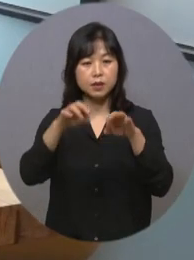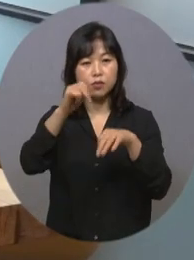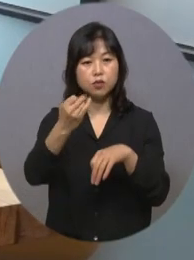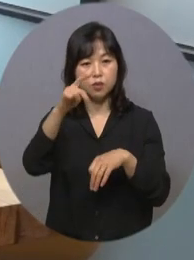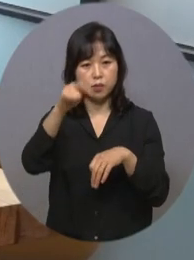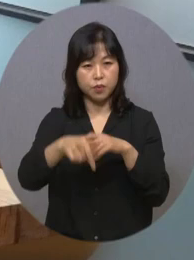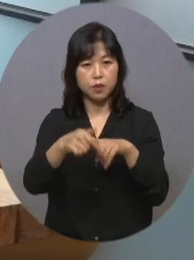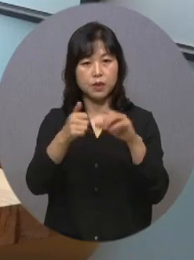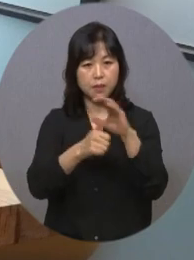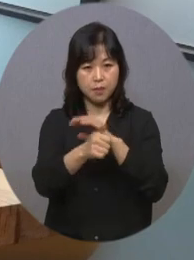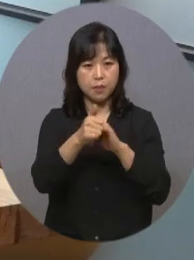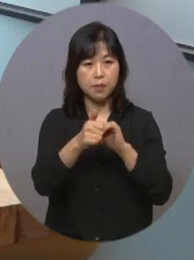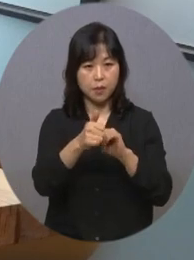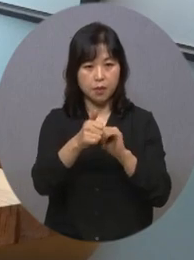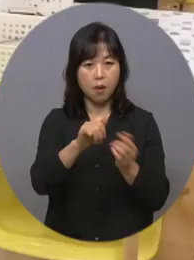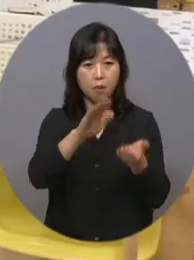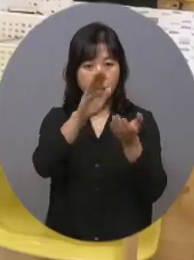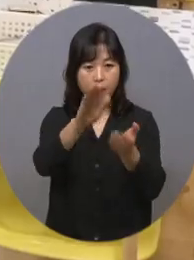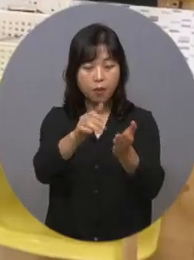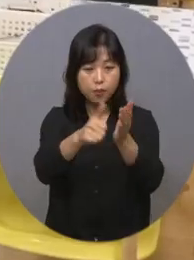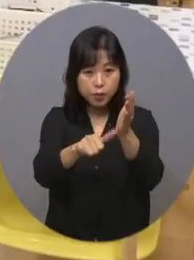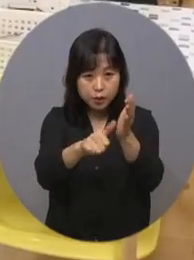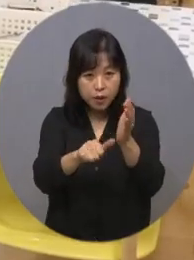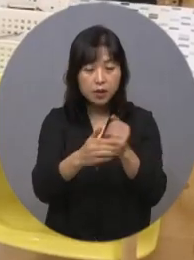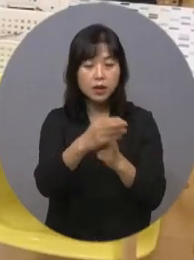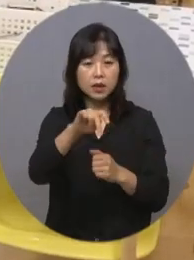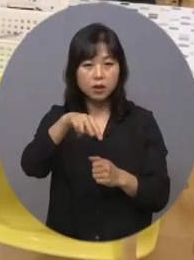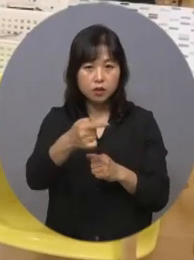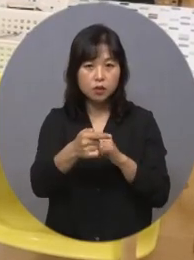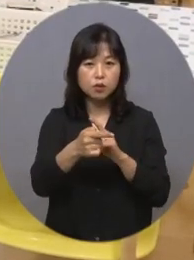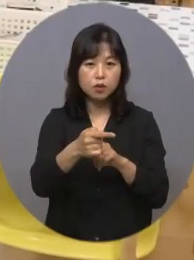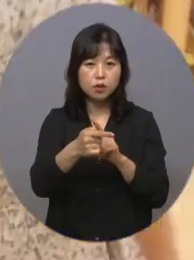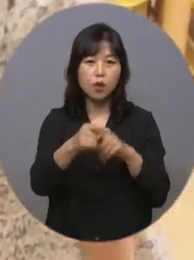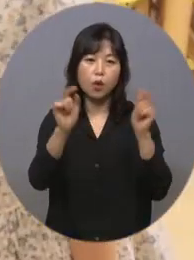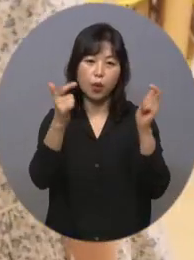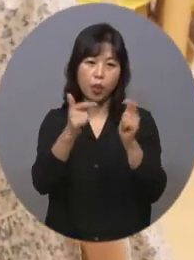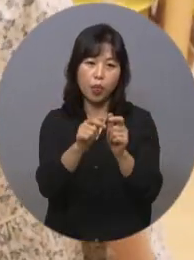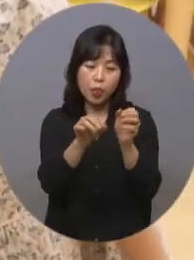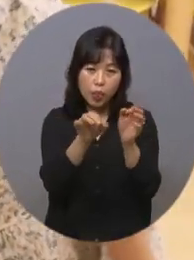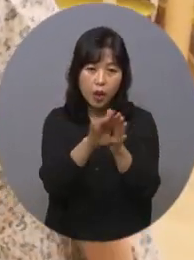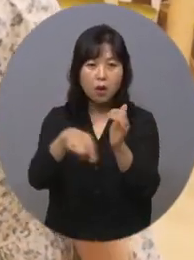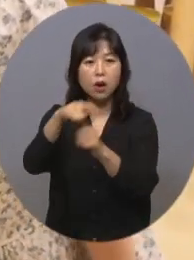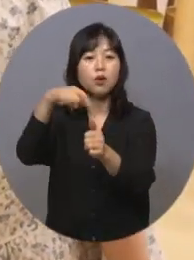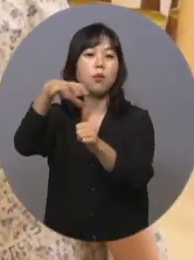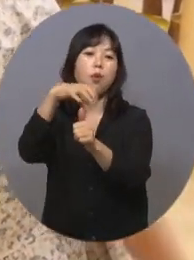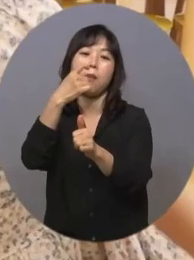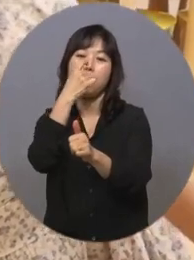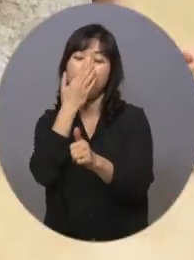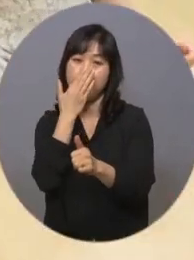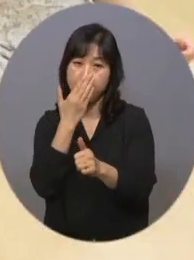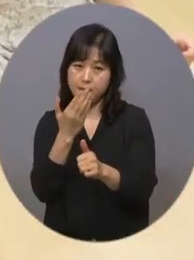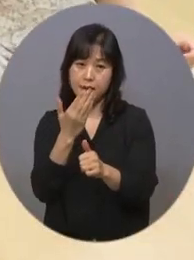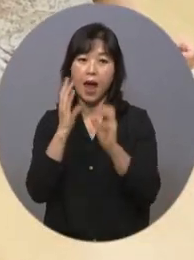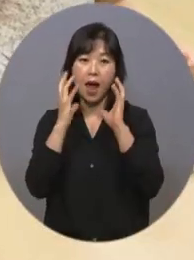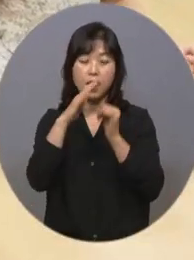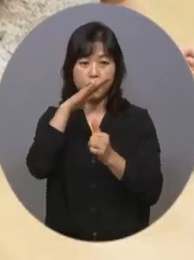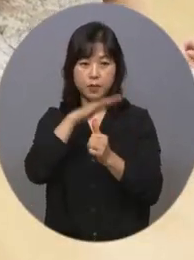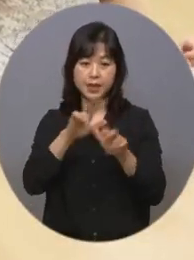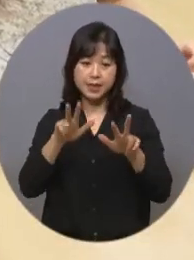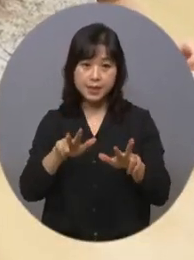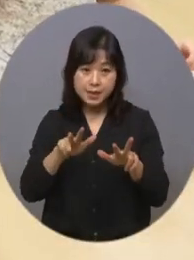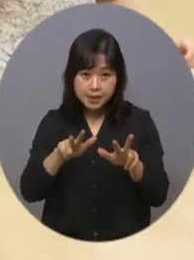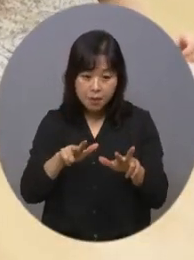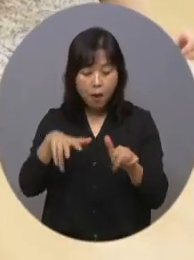기증한 교구들로 탄소 중립과 환경 보호를 배우게 될 지금의 아이들은 자신들이 지키고 가꾼 환경을